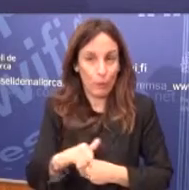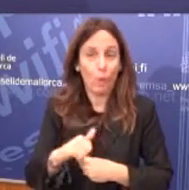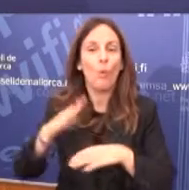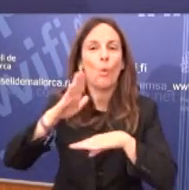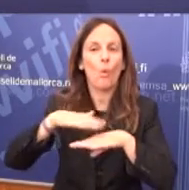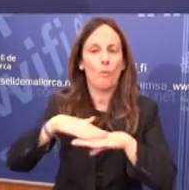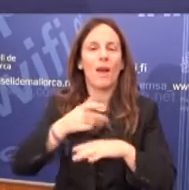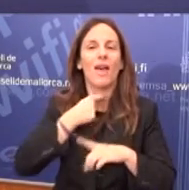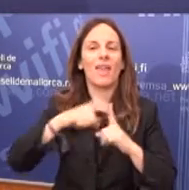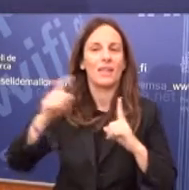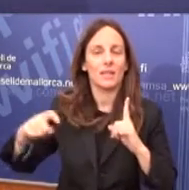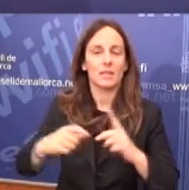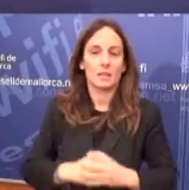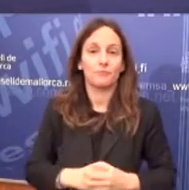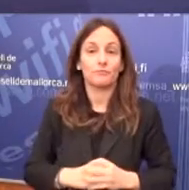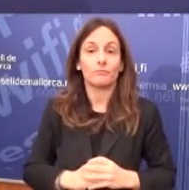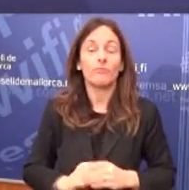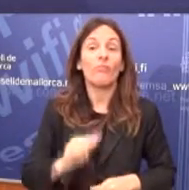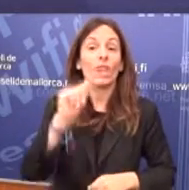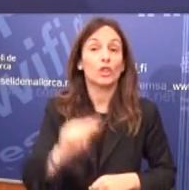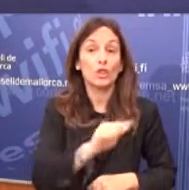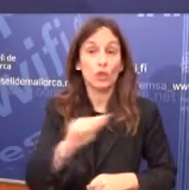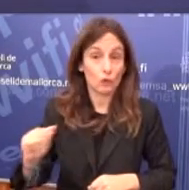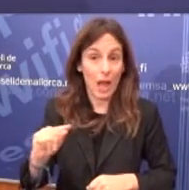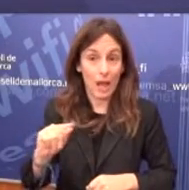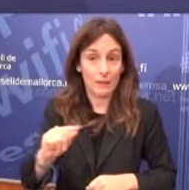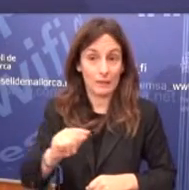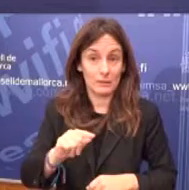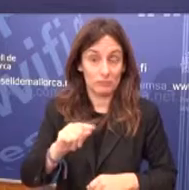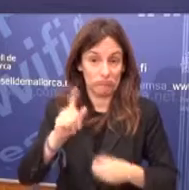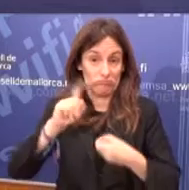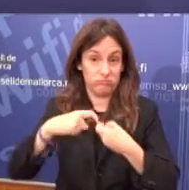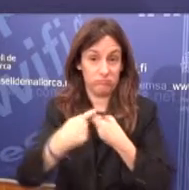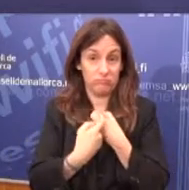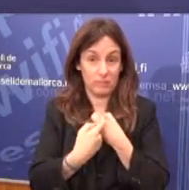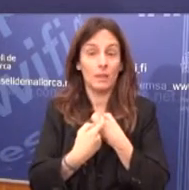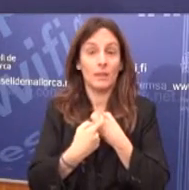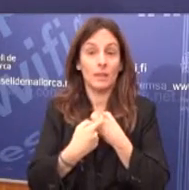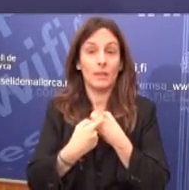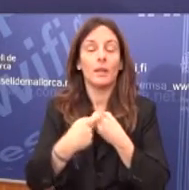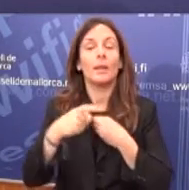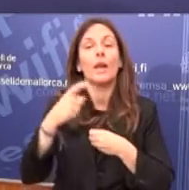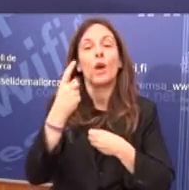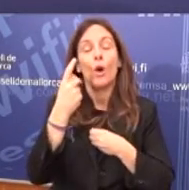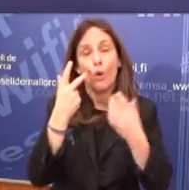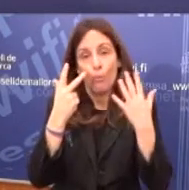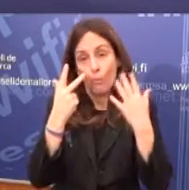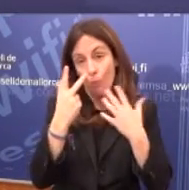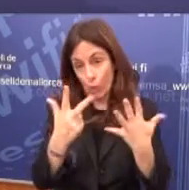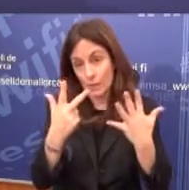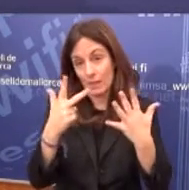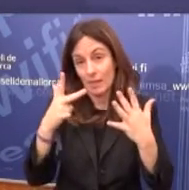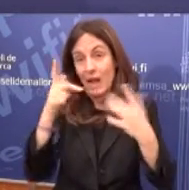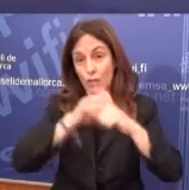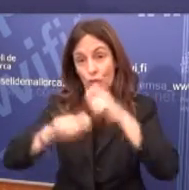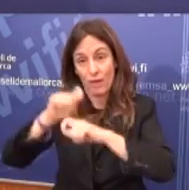econòmiques a conseqüència d'aquesta crisi. En total, hem de dir que han participat en aquest programa 8 entitats